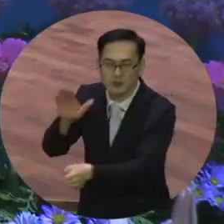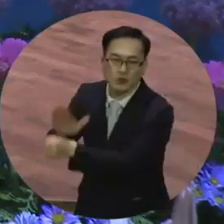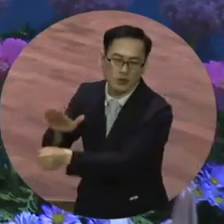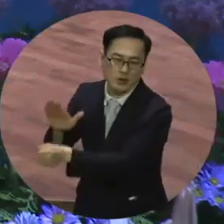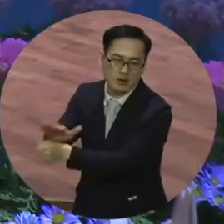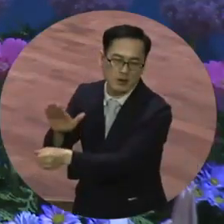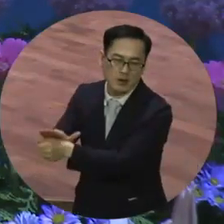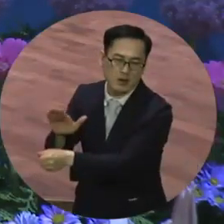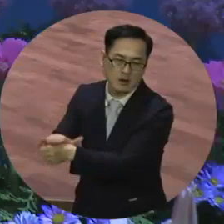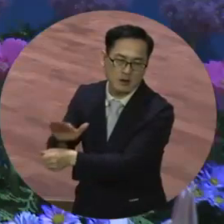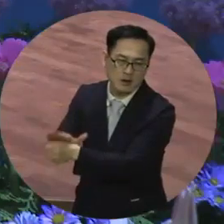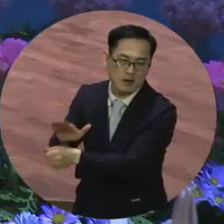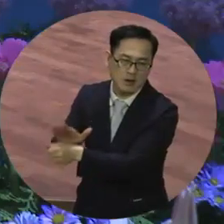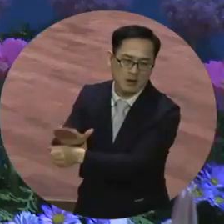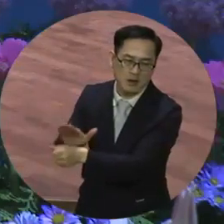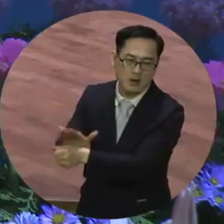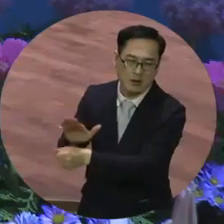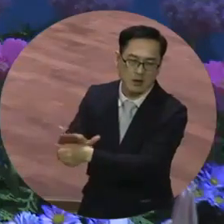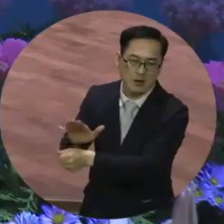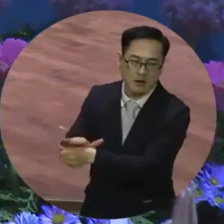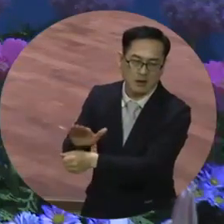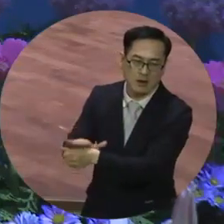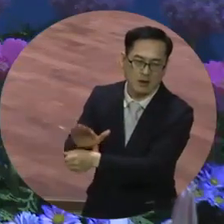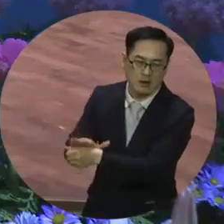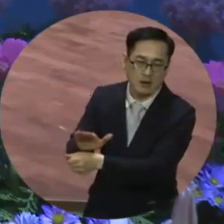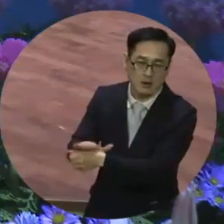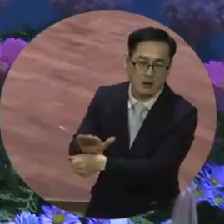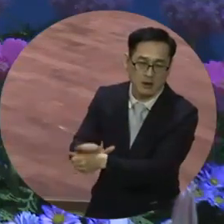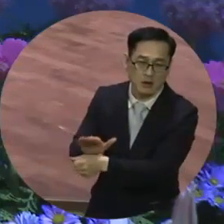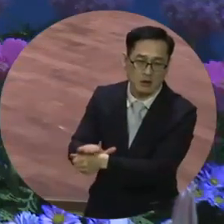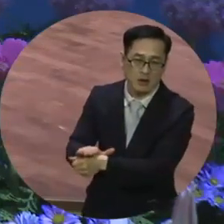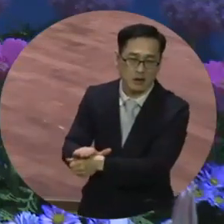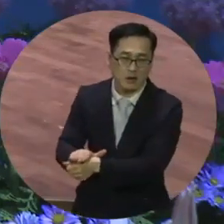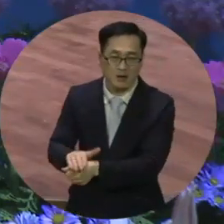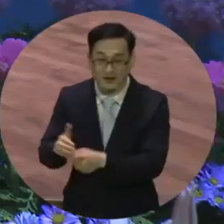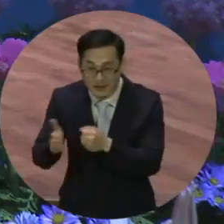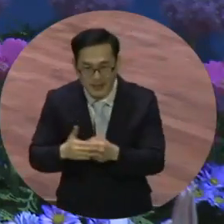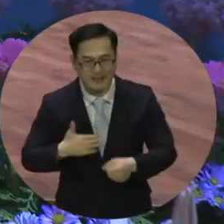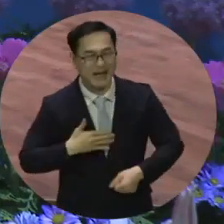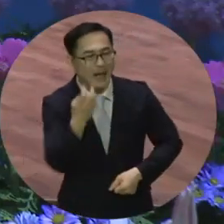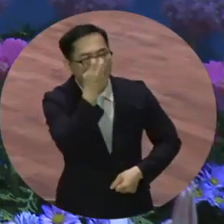또 경제적으로 적극적으로 도왔다. 나의 보호자.